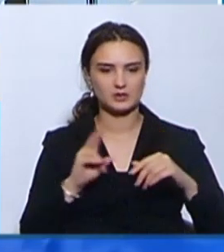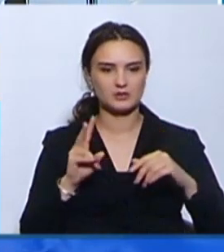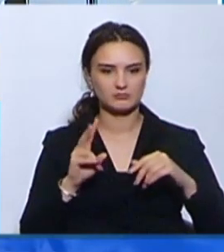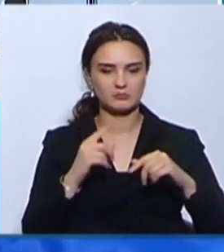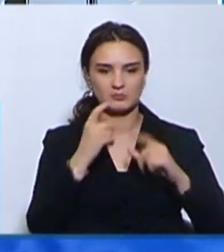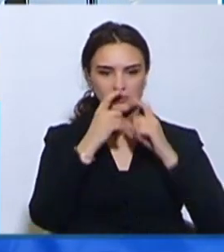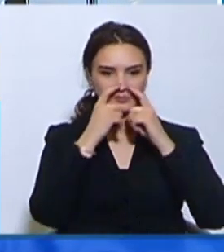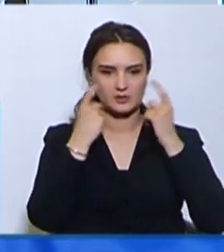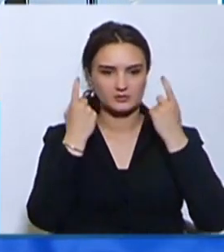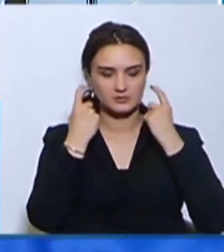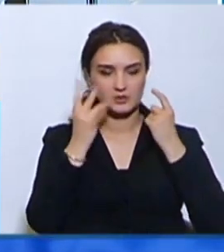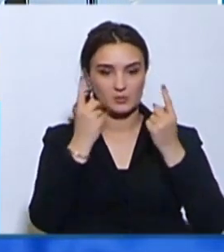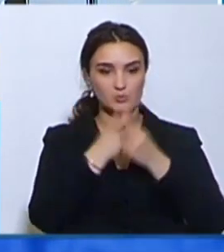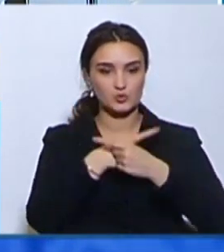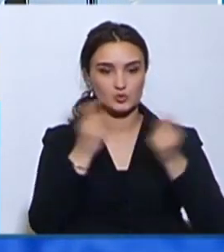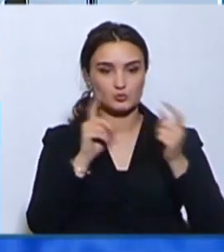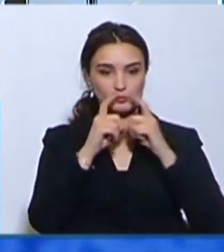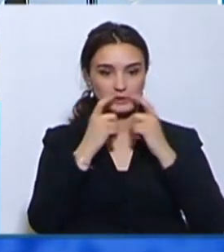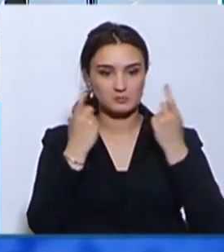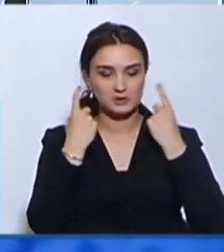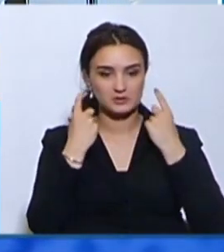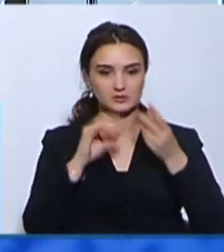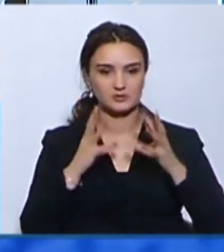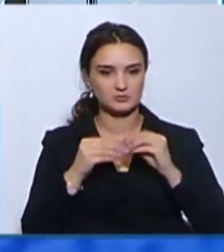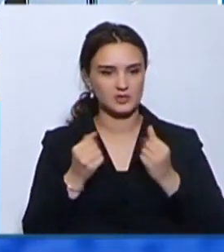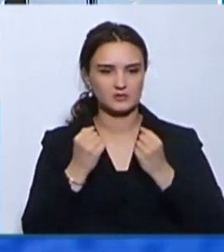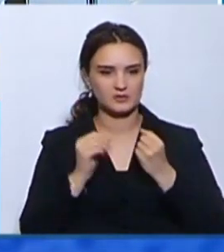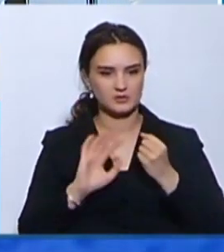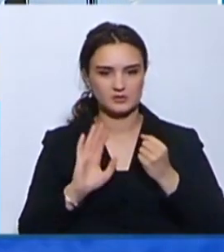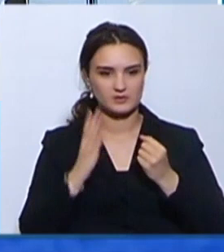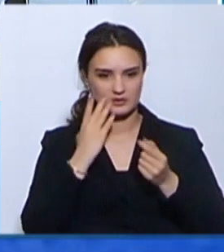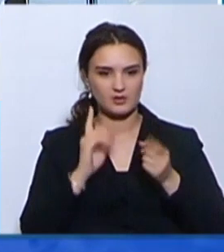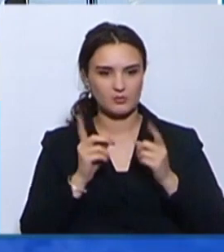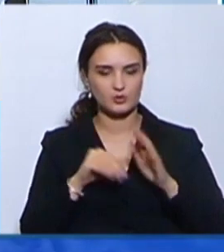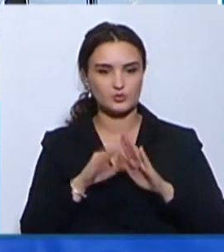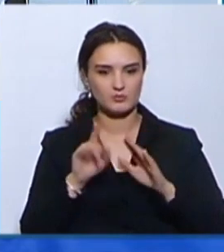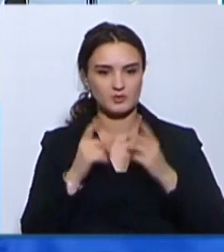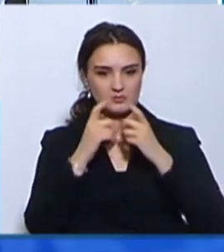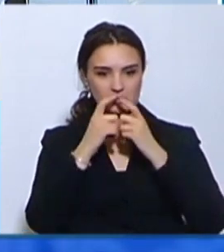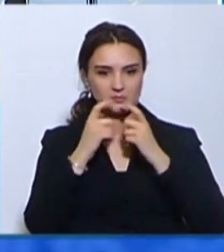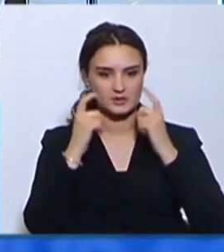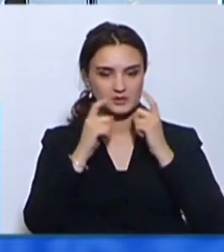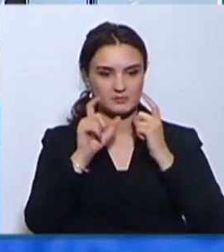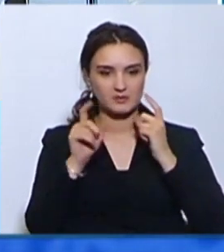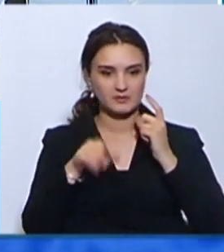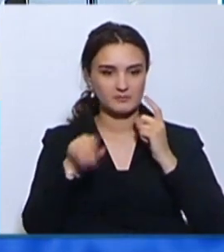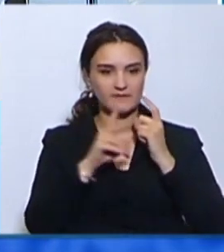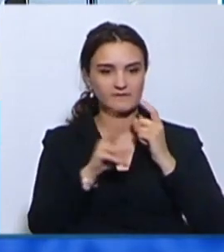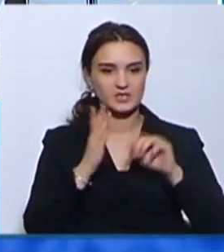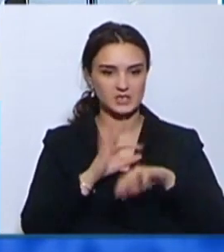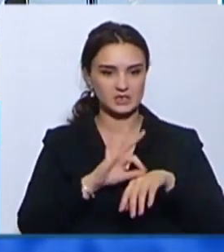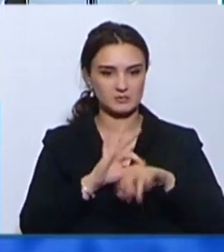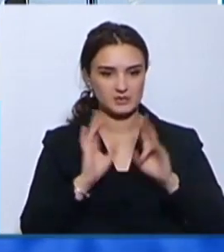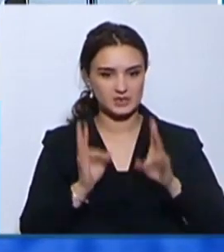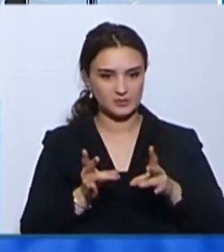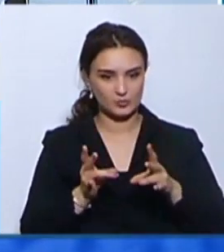ატარებენ პირბადეს, თუმცა მოწოდება არის, რომ პირბადის ტარება არ გვიცავს რეალურად და ჯობია პირბადე ატაროს იმ ადამიანმა, ვინც არის